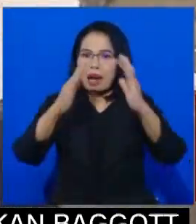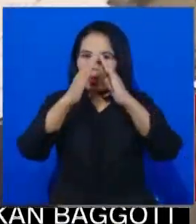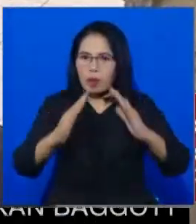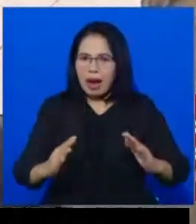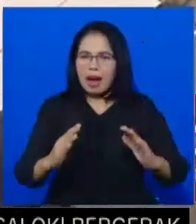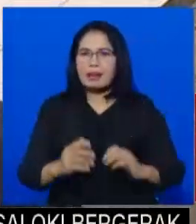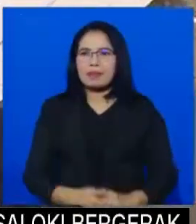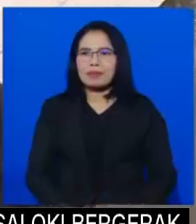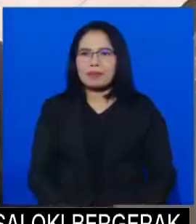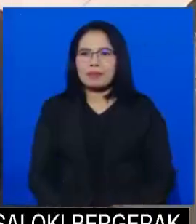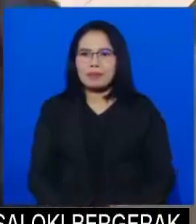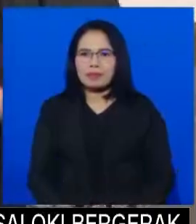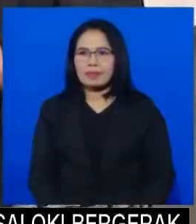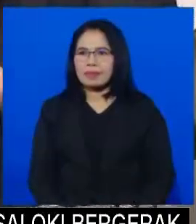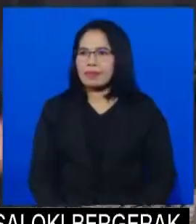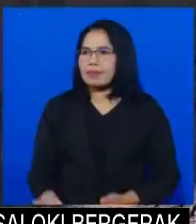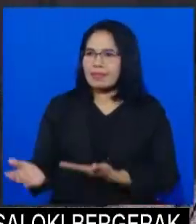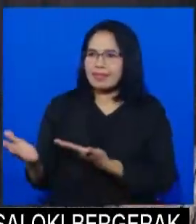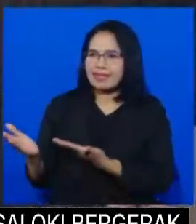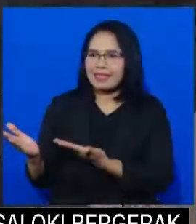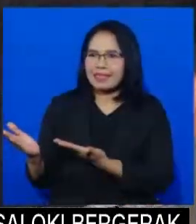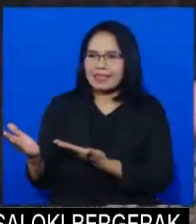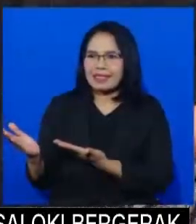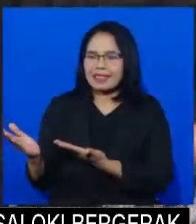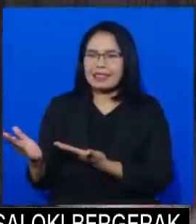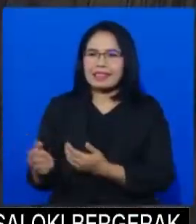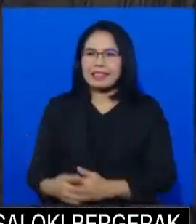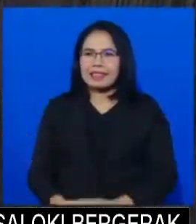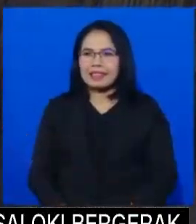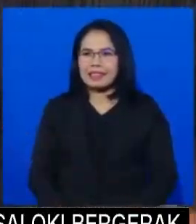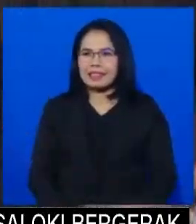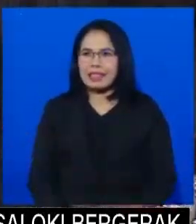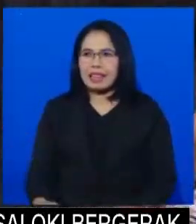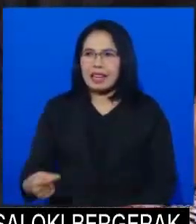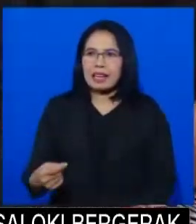Ini air tanah ya Bu ya berarti ya? Iya. Bu Maria bayar berapa Bu?